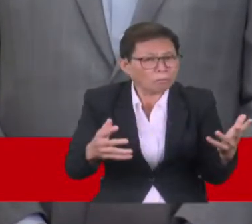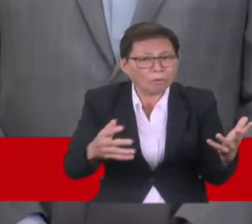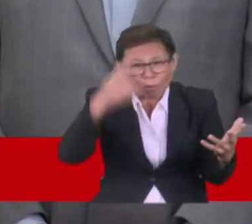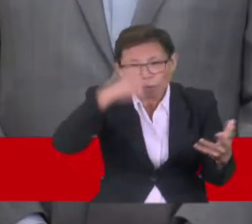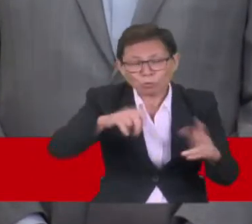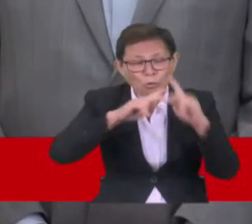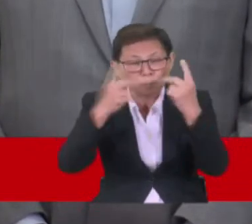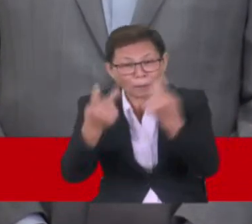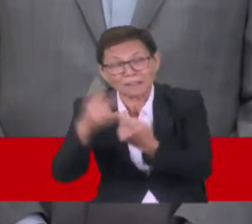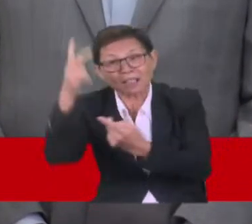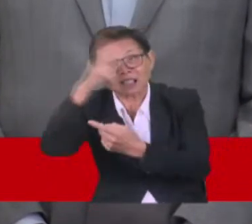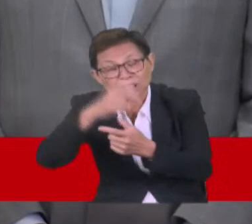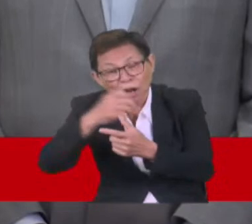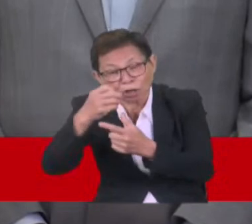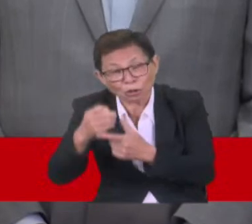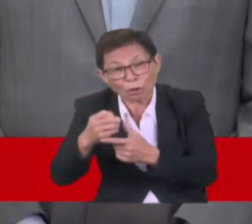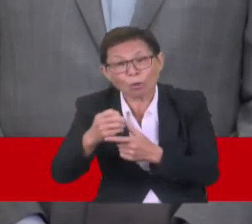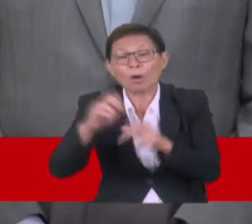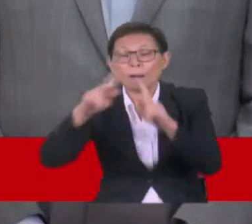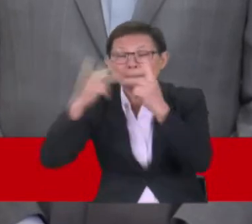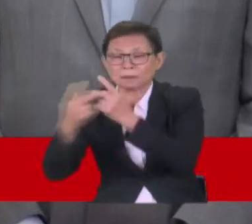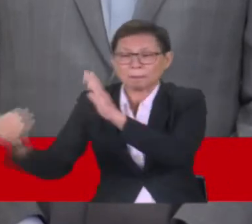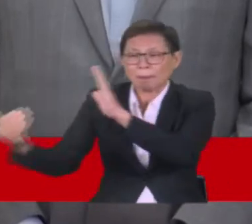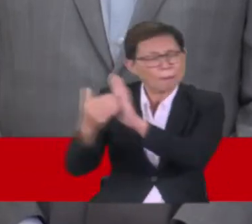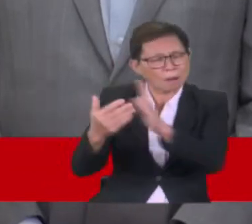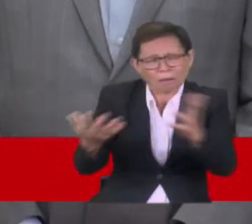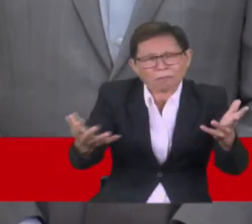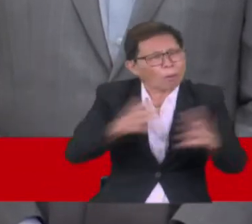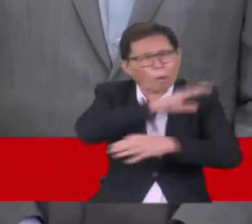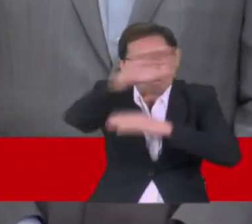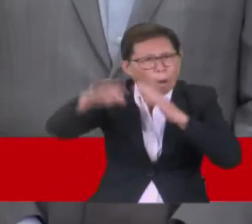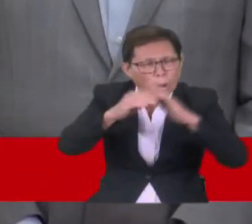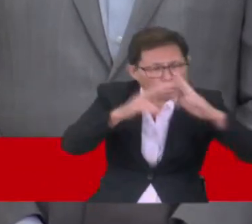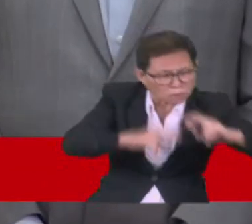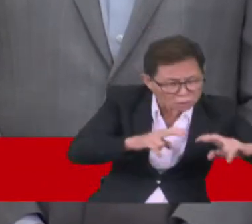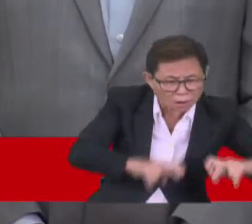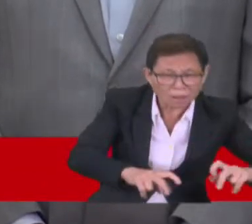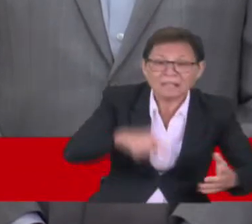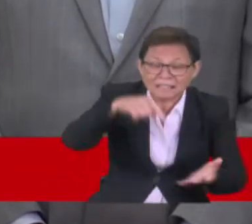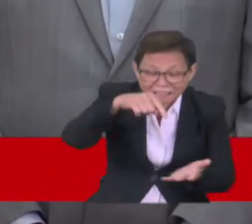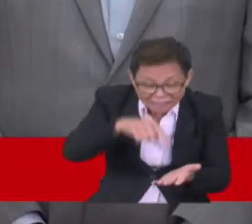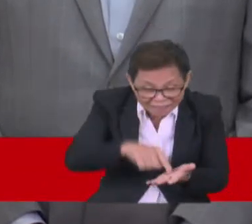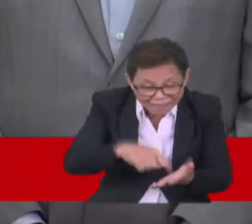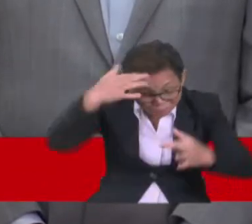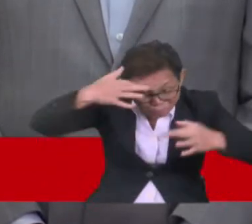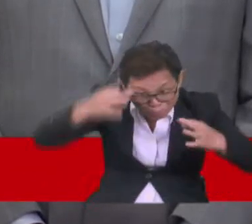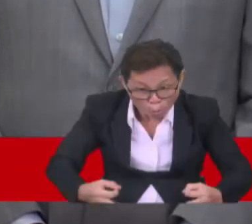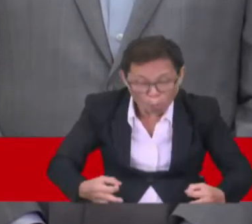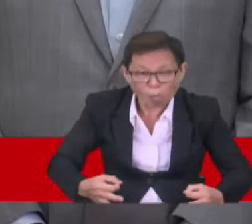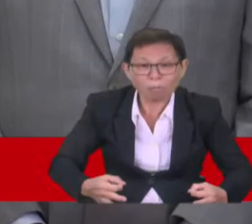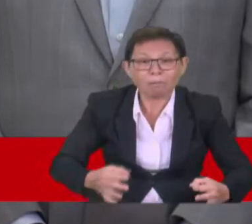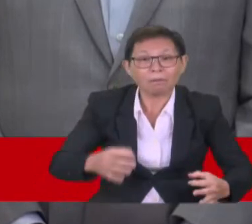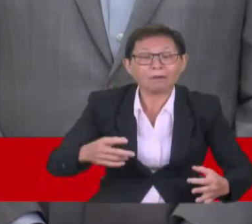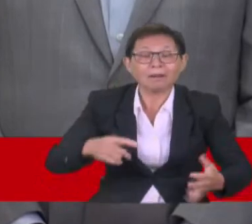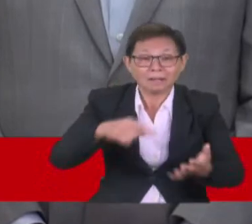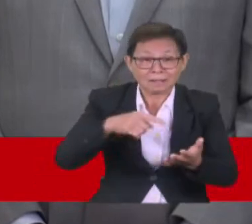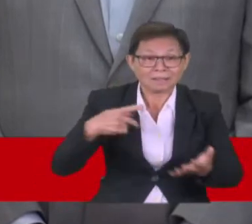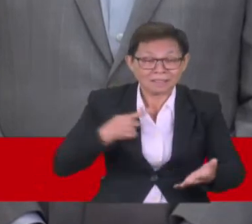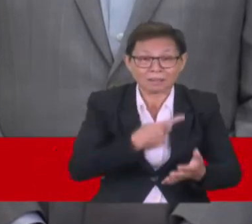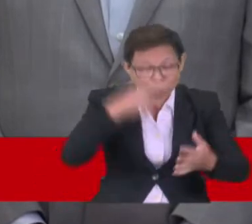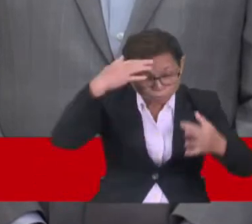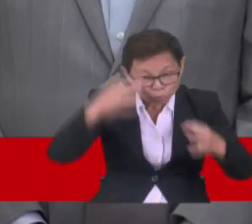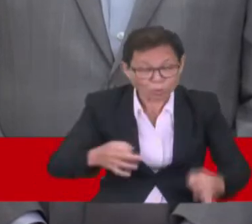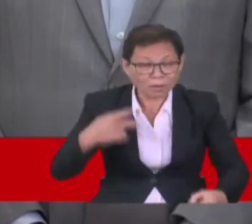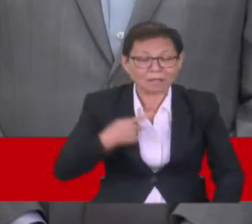Bupati kerajaan atau pelatih pembangkang jadi ini yang diputuskan dan diminta